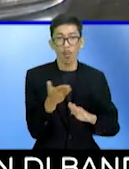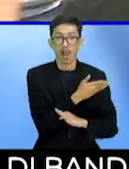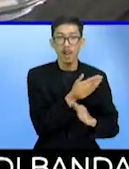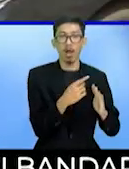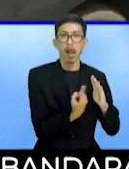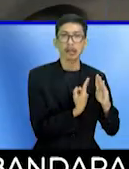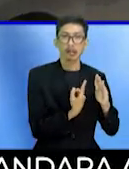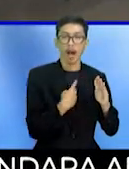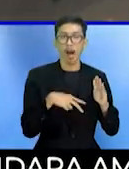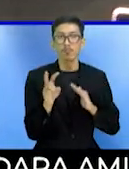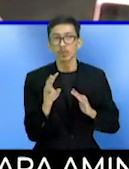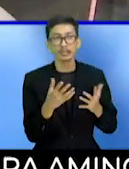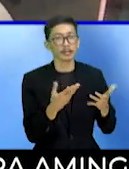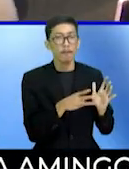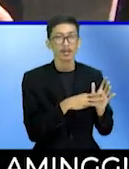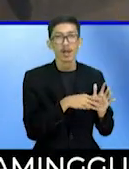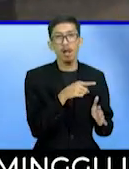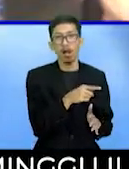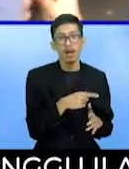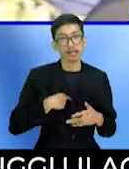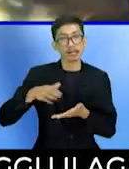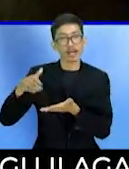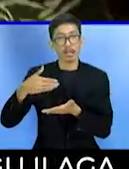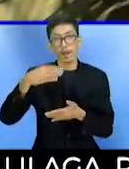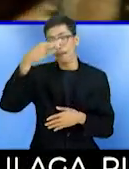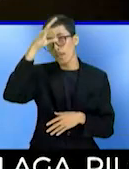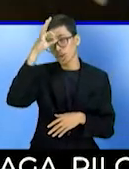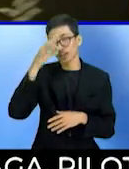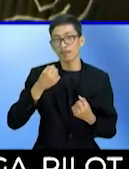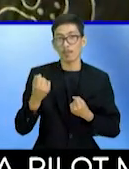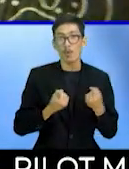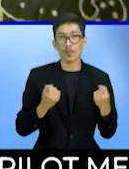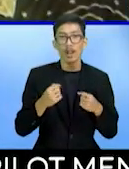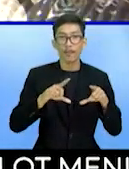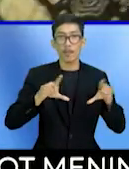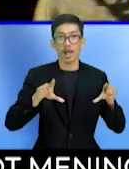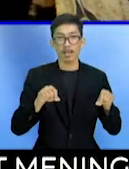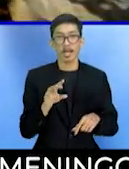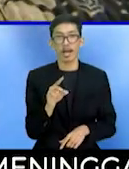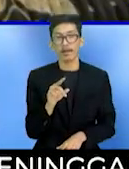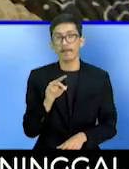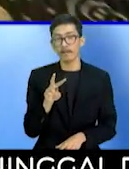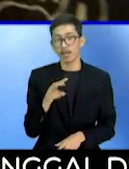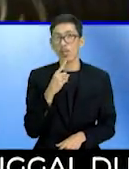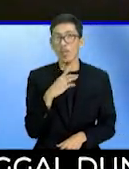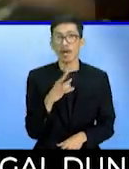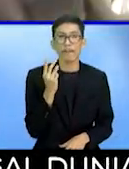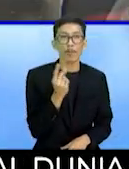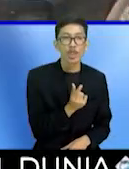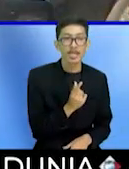waktu lalu. Dan memang data yang ada di kepolisian untuk mobil yang plat mobil yang digunakan Rachel Fenya ini adalah berwarna putih,